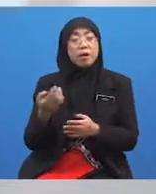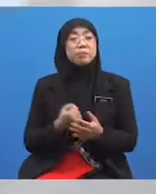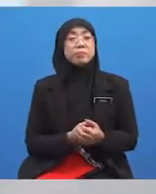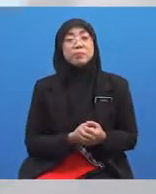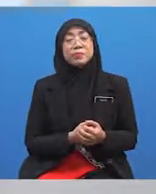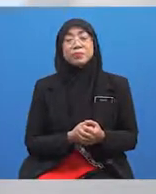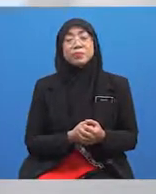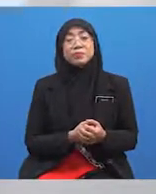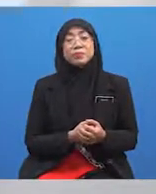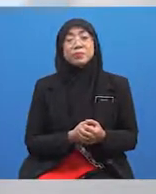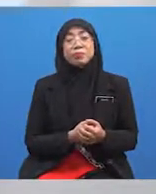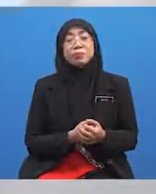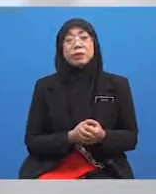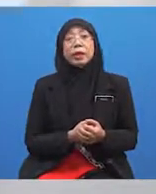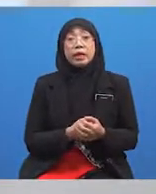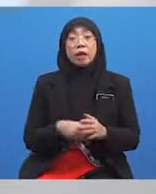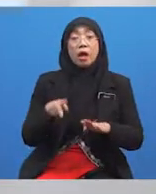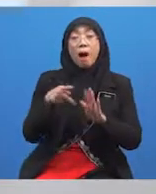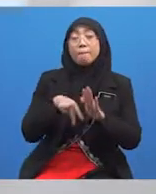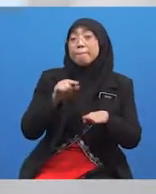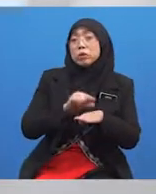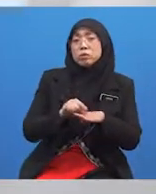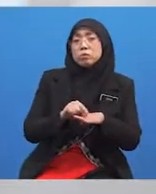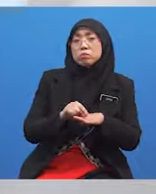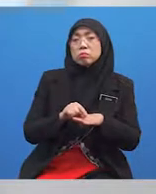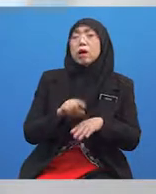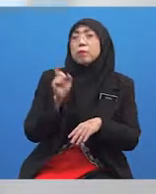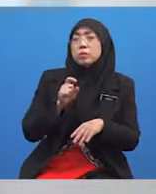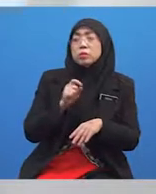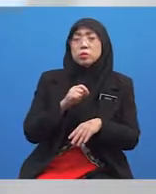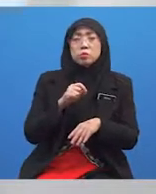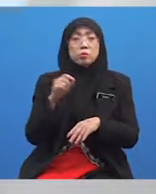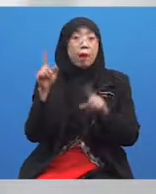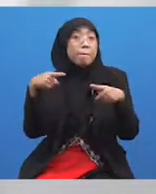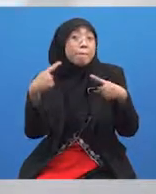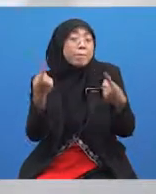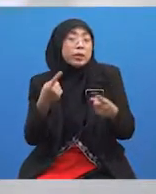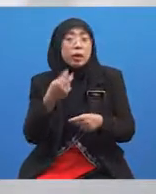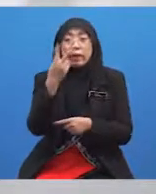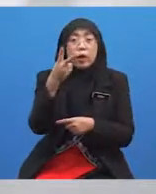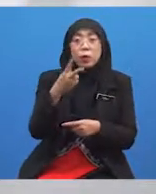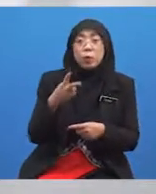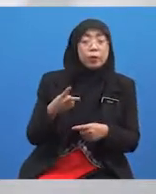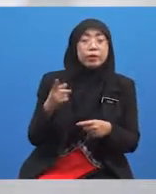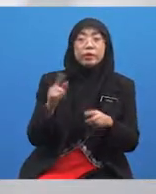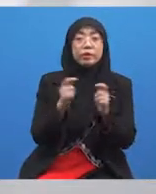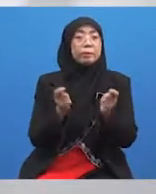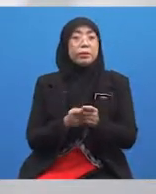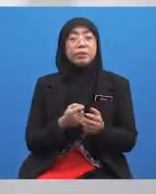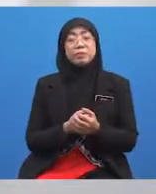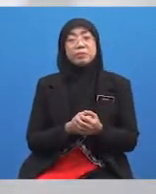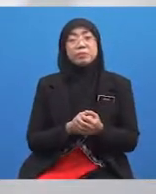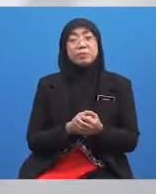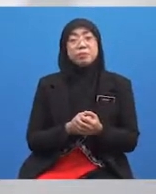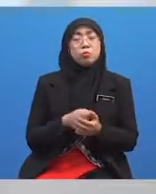seumpamanya. Pengguna juga akan mengunjungi tempat jualan atau berjumpa dengan wakil jualan. Selain itu,